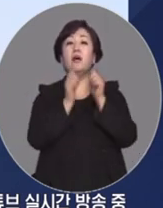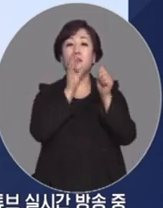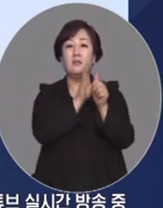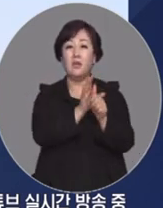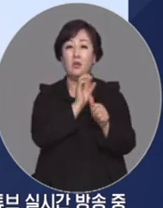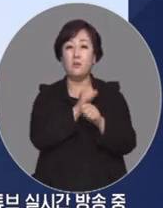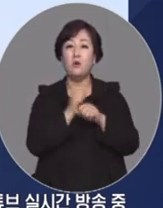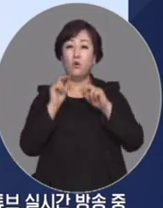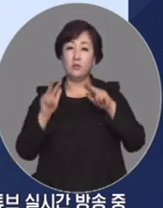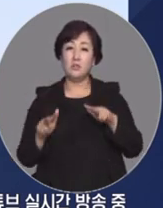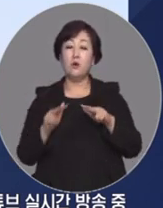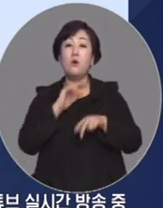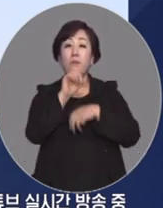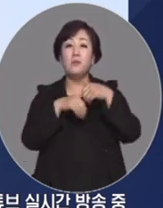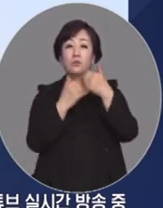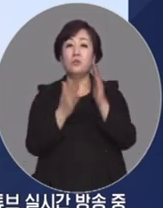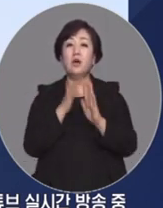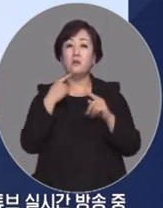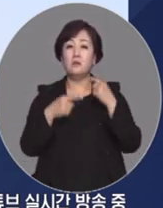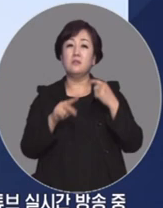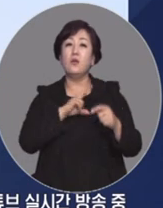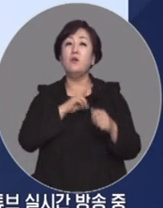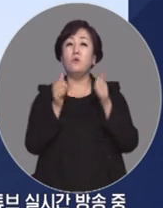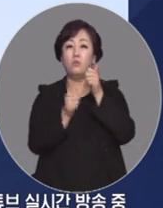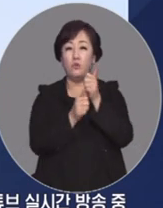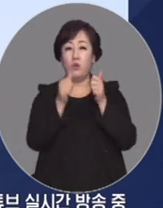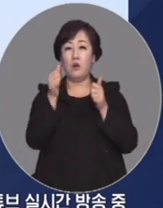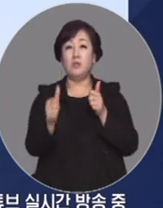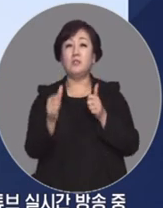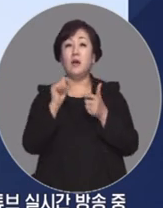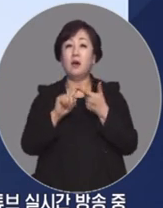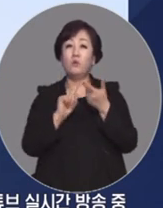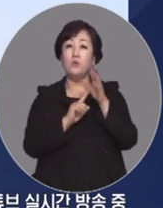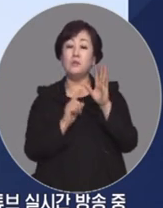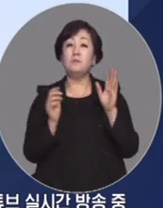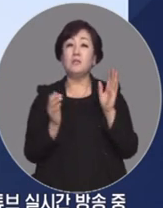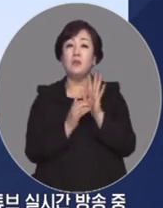지냈으며 현재 민주당 정책위 부의장을 맡고 있습니다.